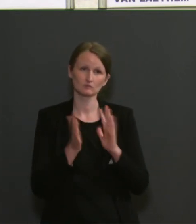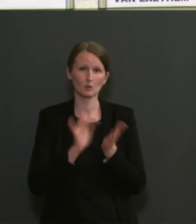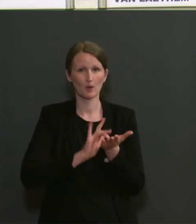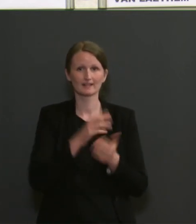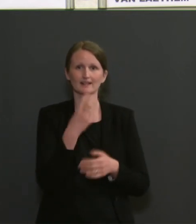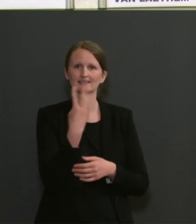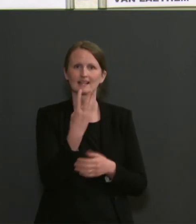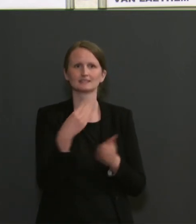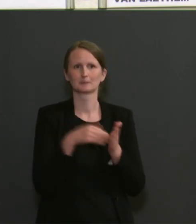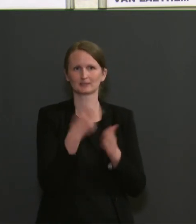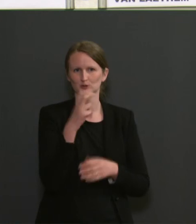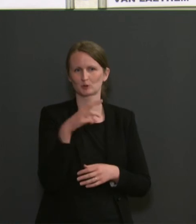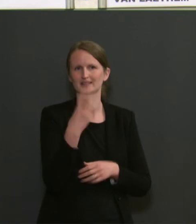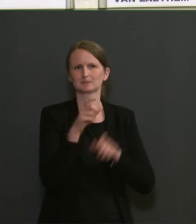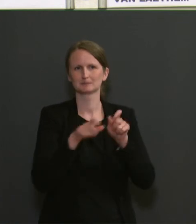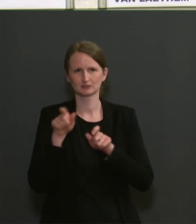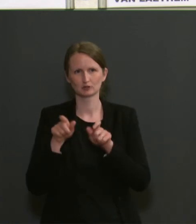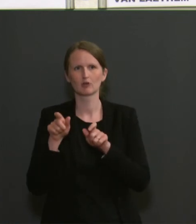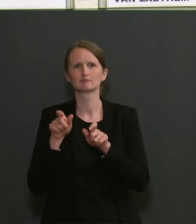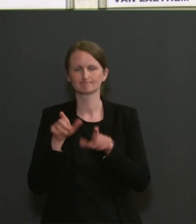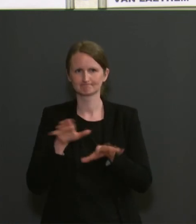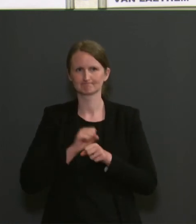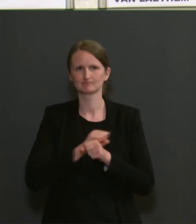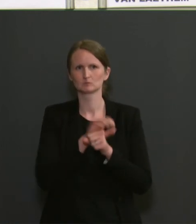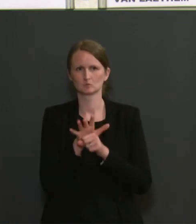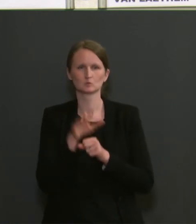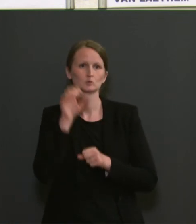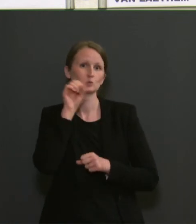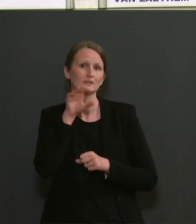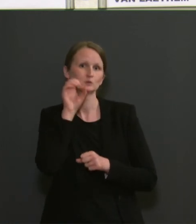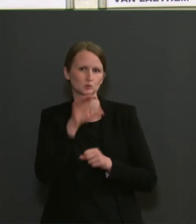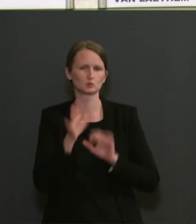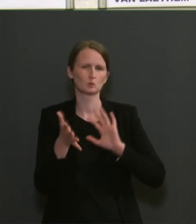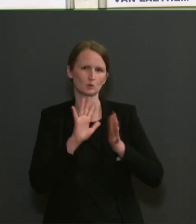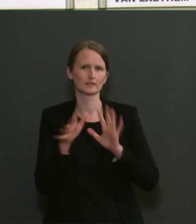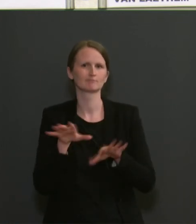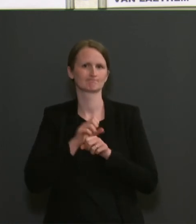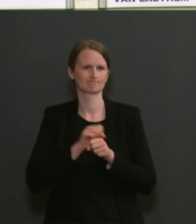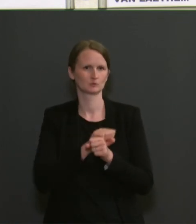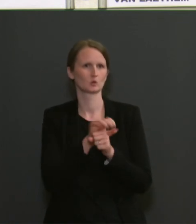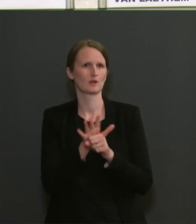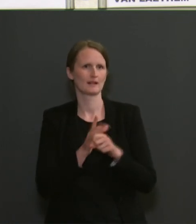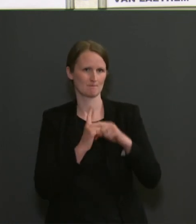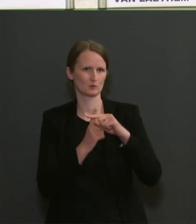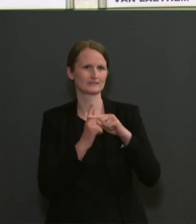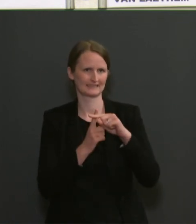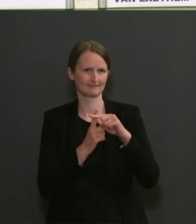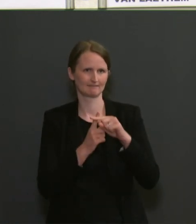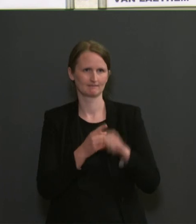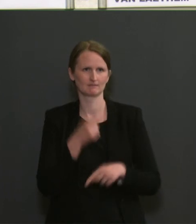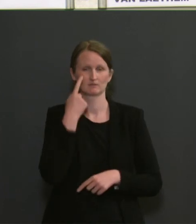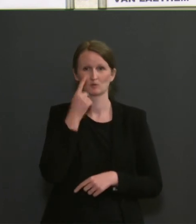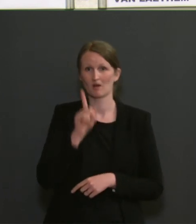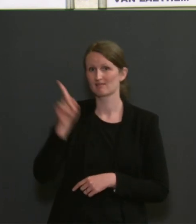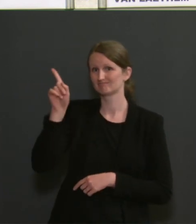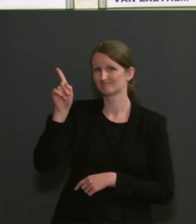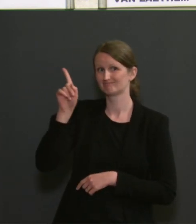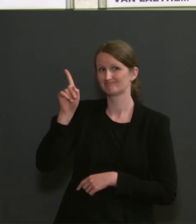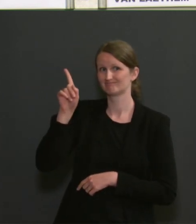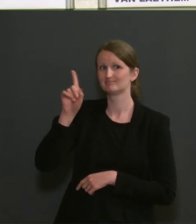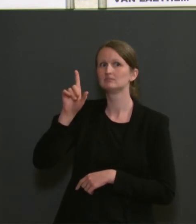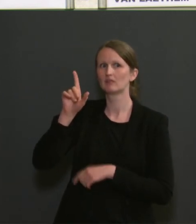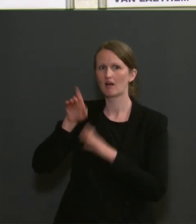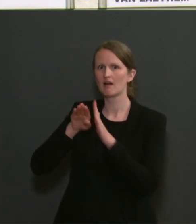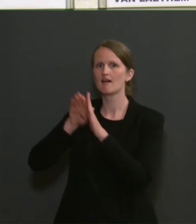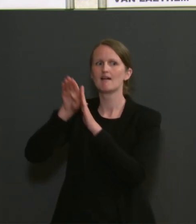par jour au cours des 7 derniers jours. Comme vous le voyez sur la courbe vert foncé, cette courbe est donc bien en diminution. Il s'agit maintenant